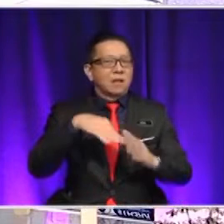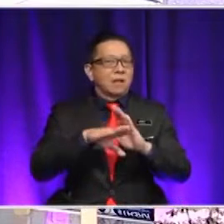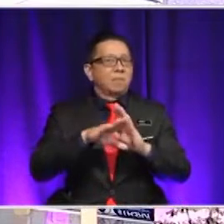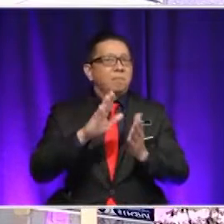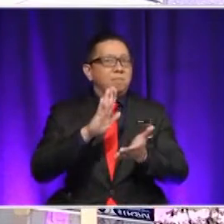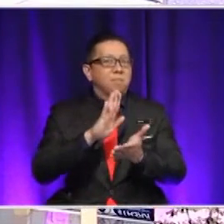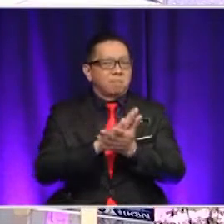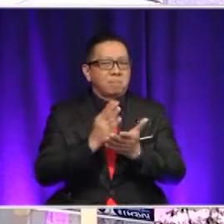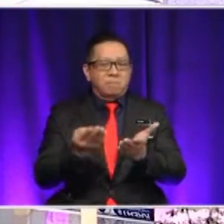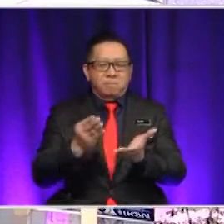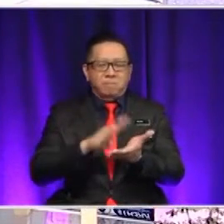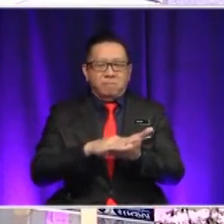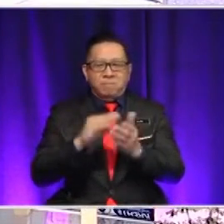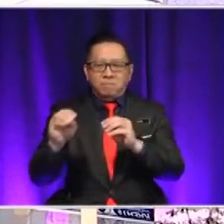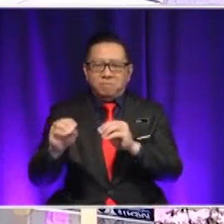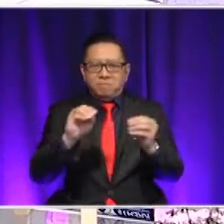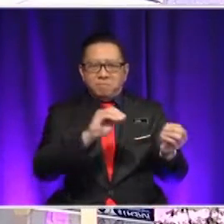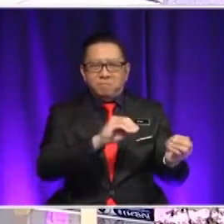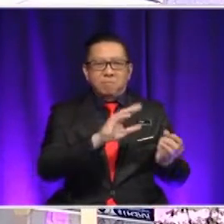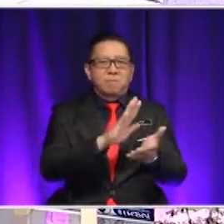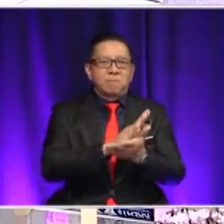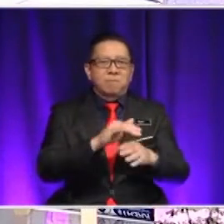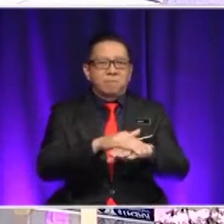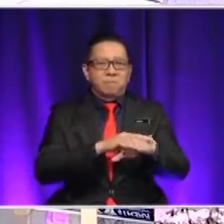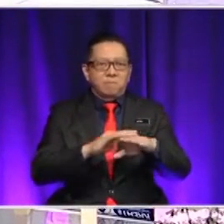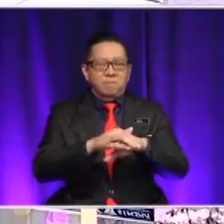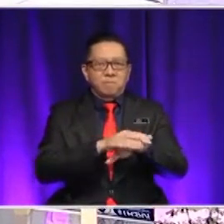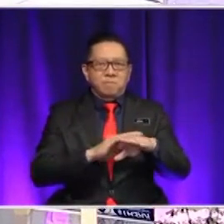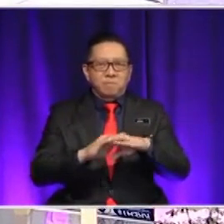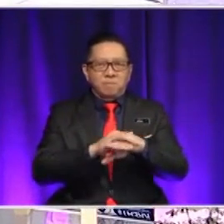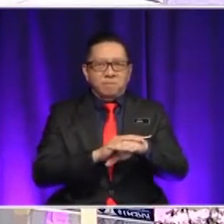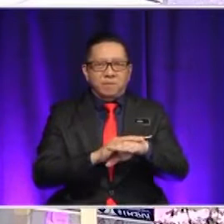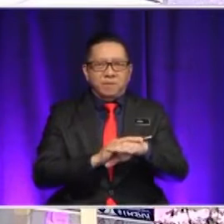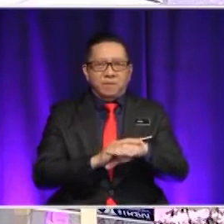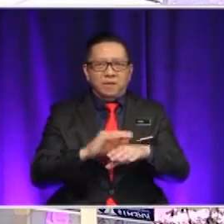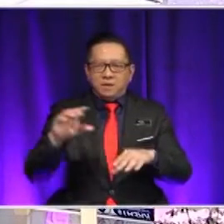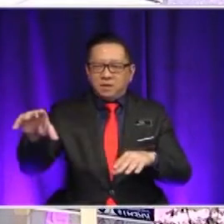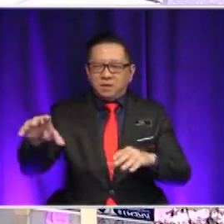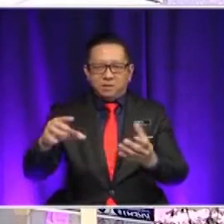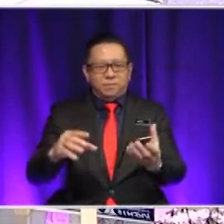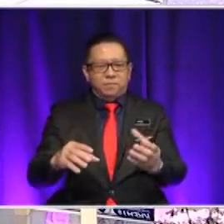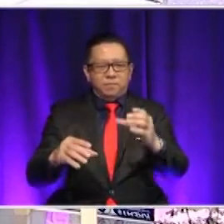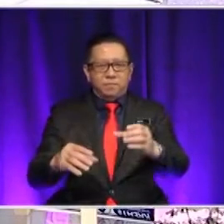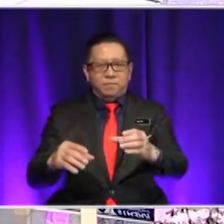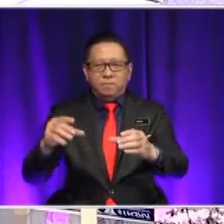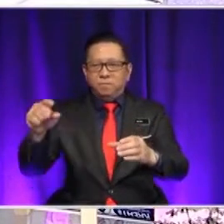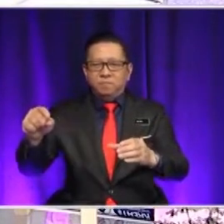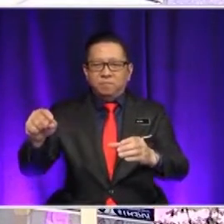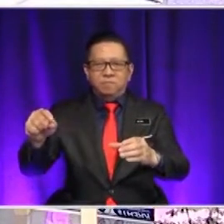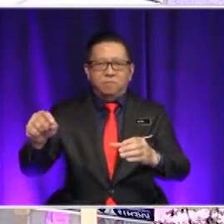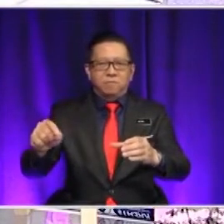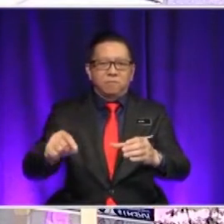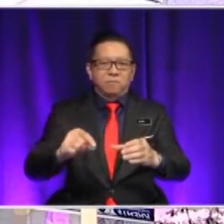keatas permukaan kertas letak ketat dicelupkan spesial ide seru